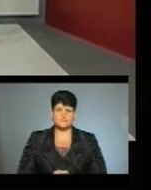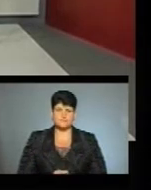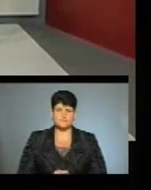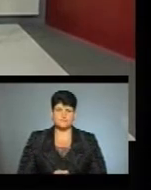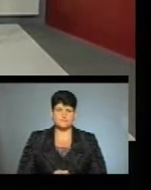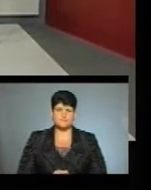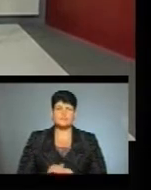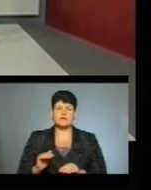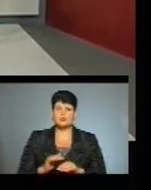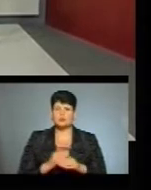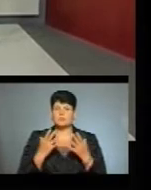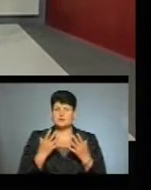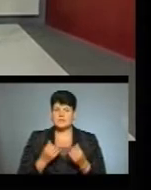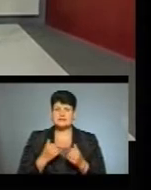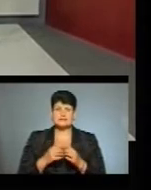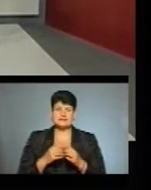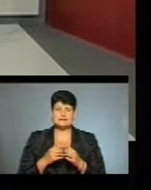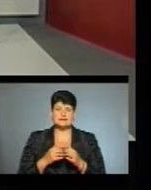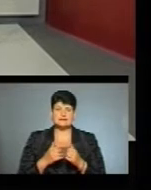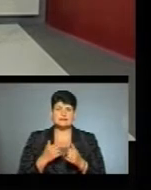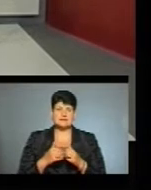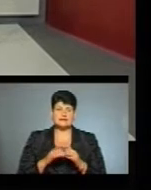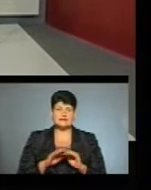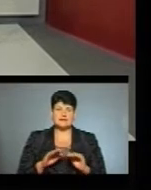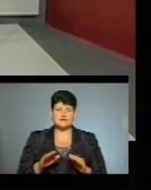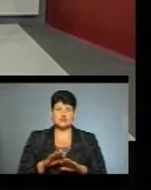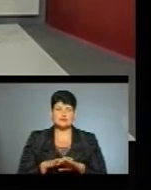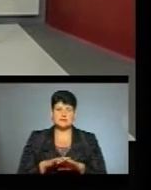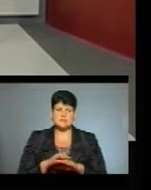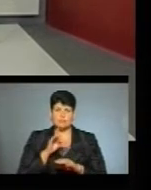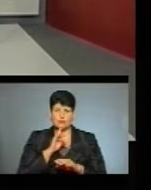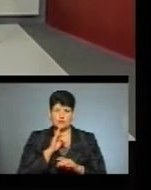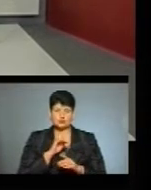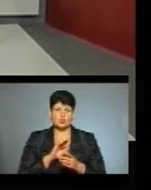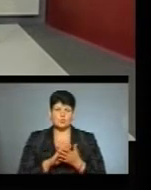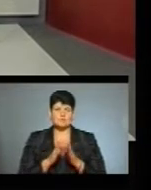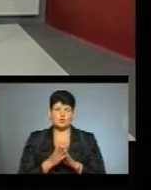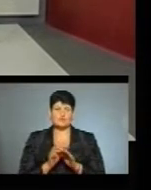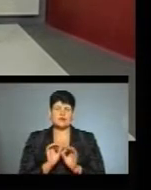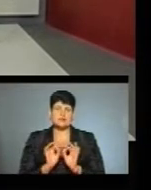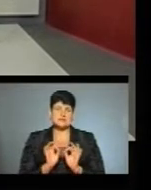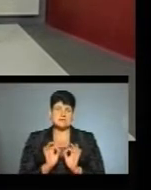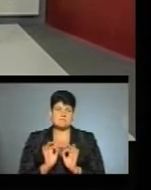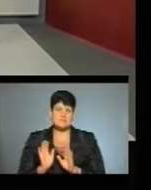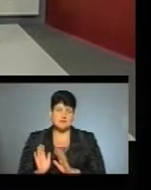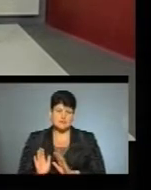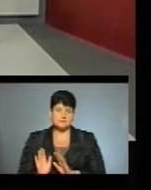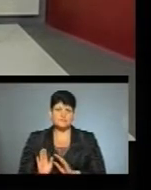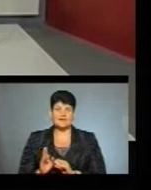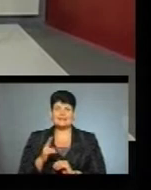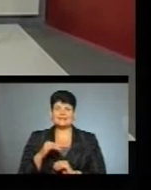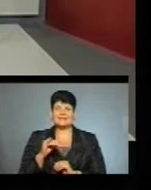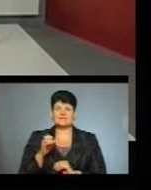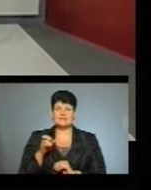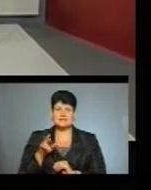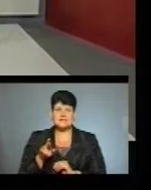Доброго дня. Серед дитячого населення поки що обстановка стабільна. На дифтерію за